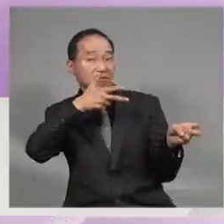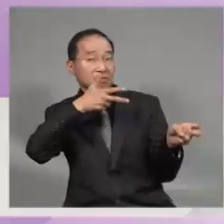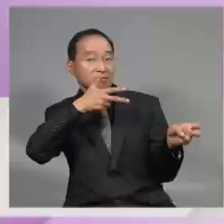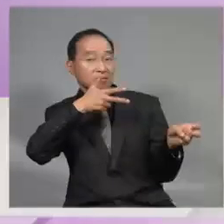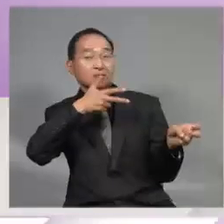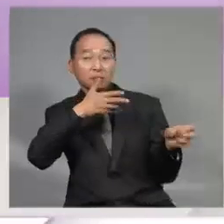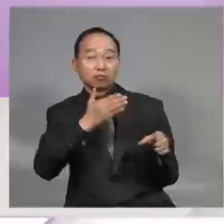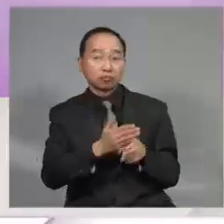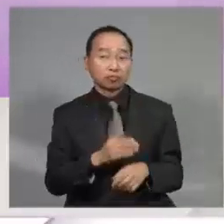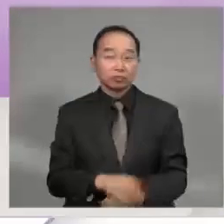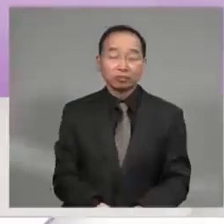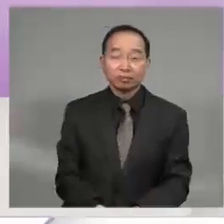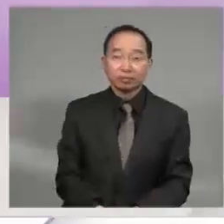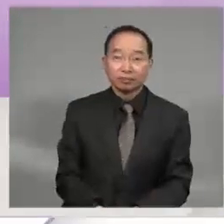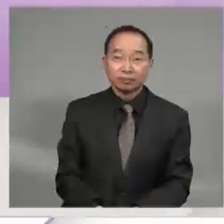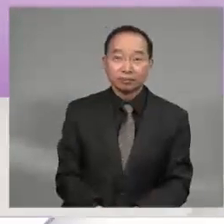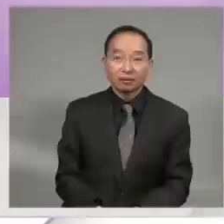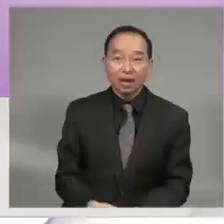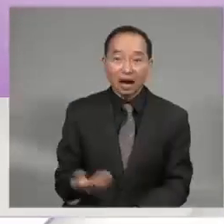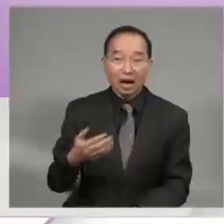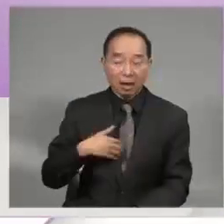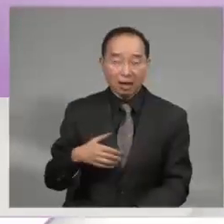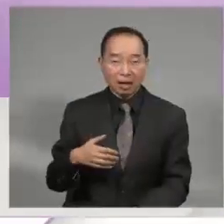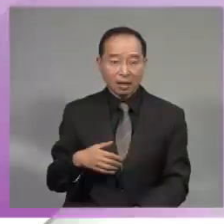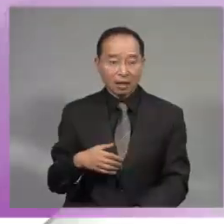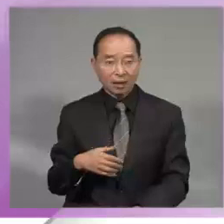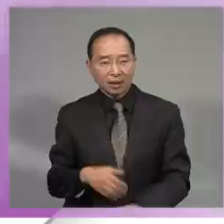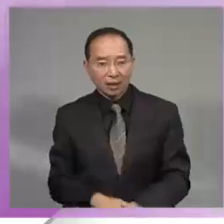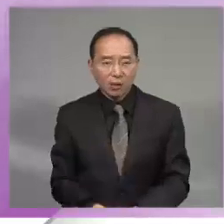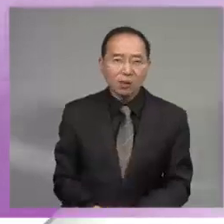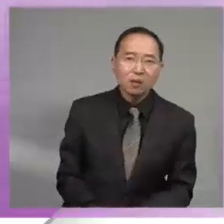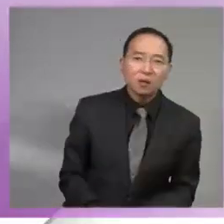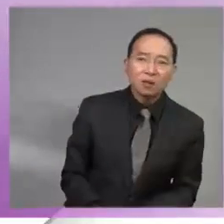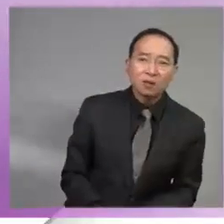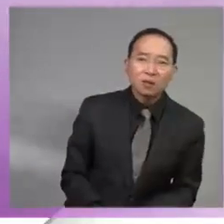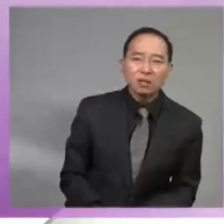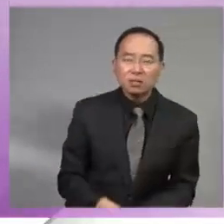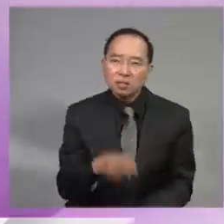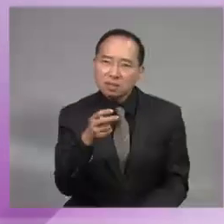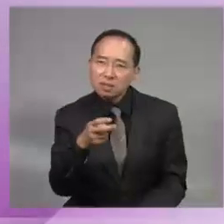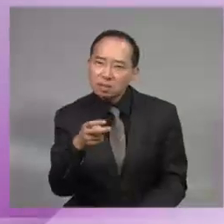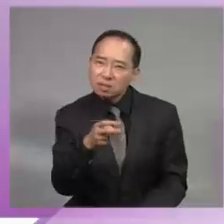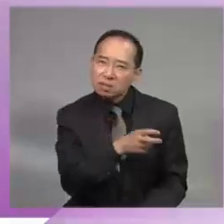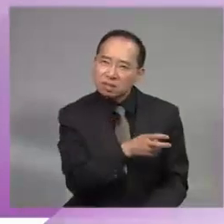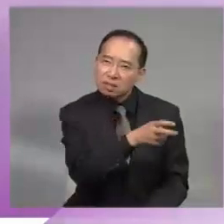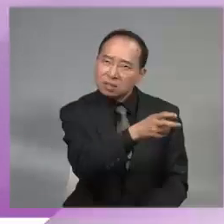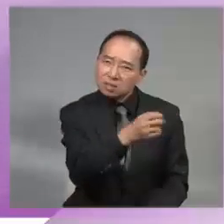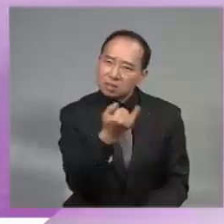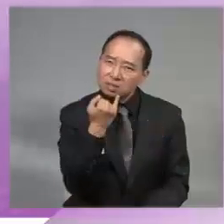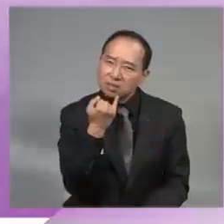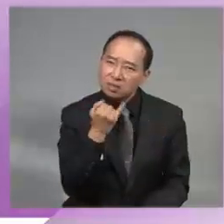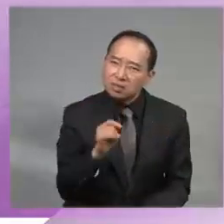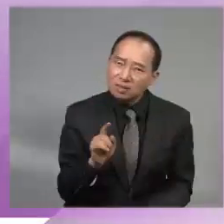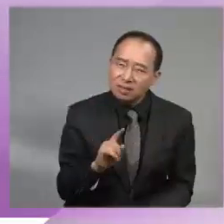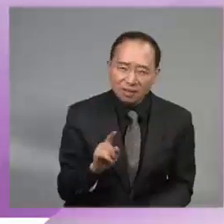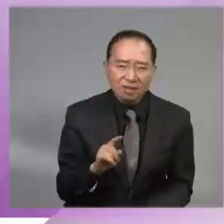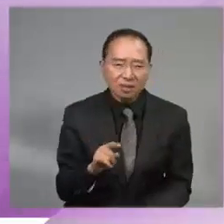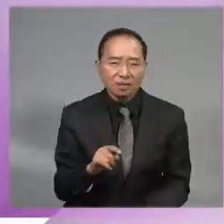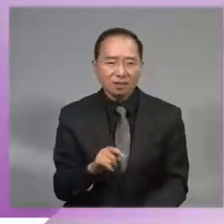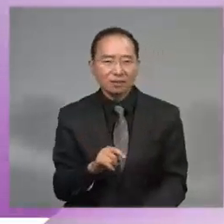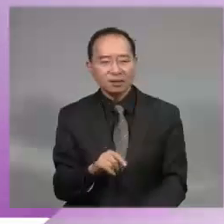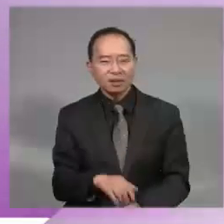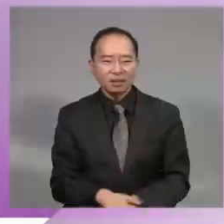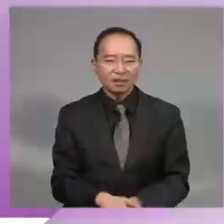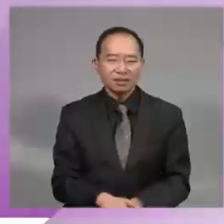아, 이거 좀 1차선으로 가면은 네. 차가 안 막힐 것 조금 같은데 빠를 수 있겠지만 저희 또